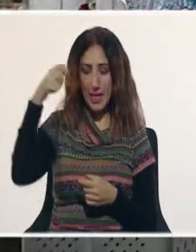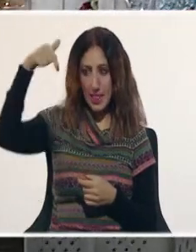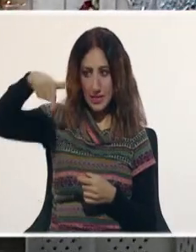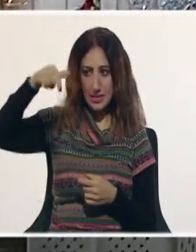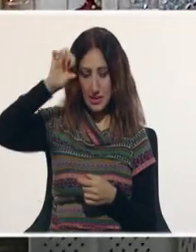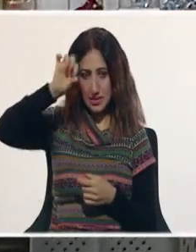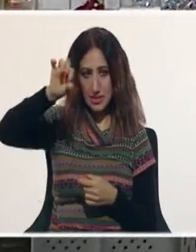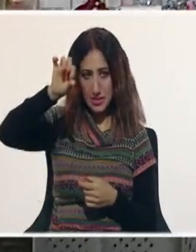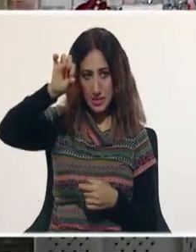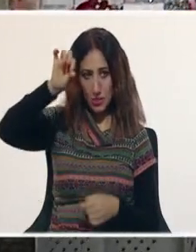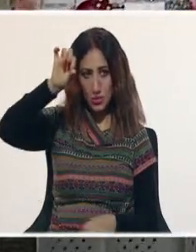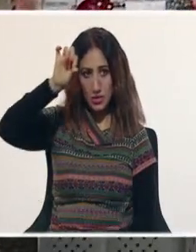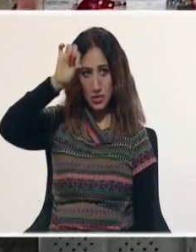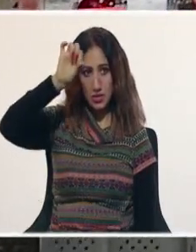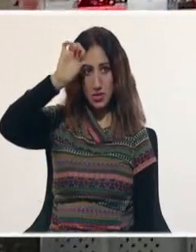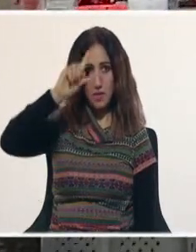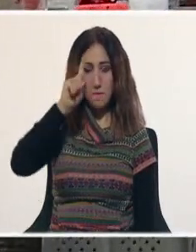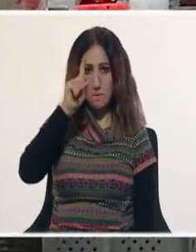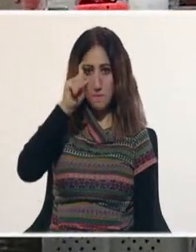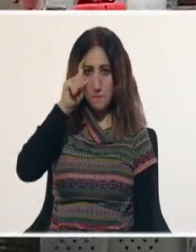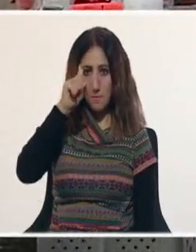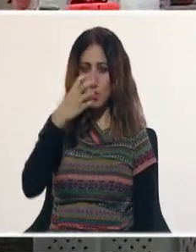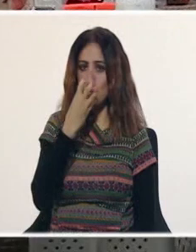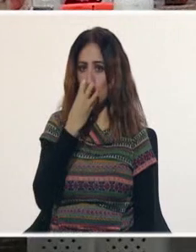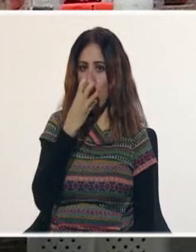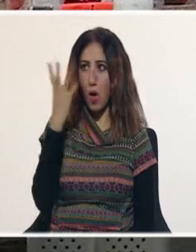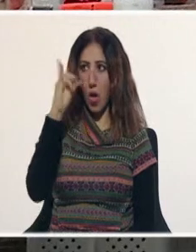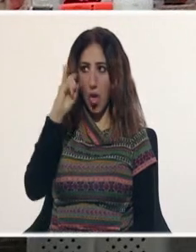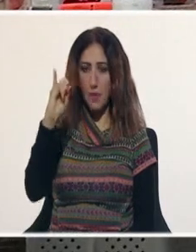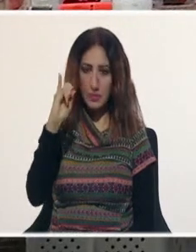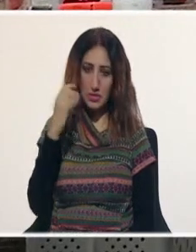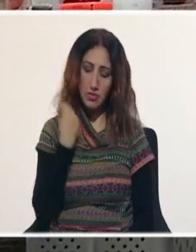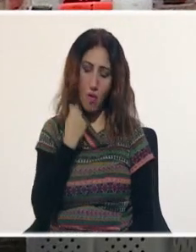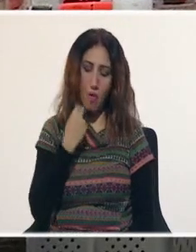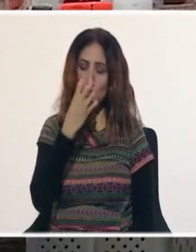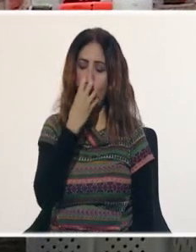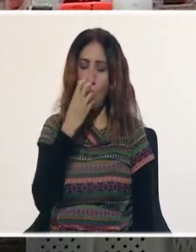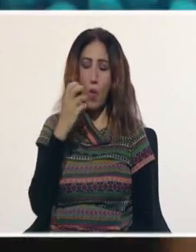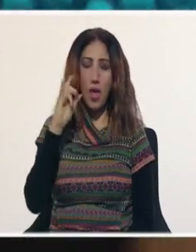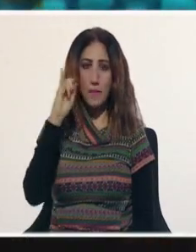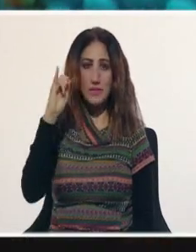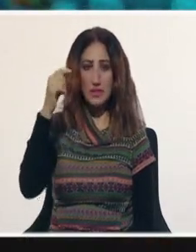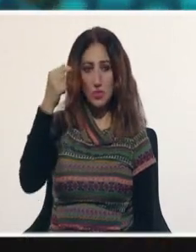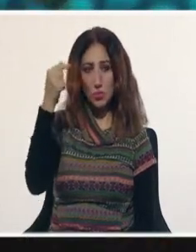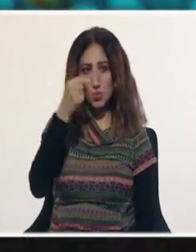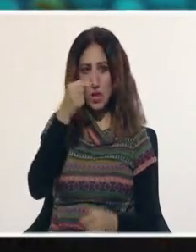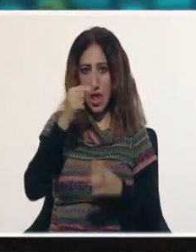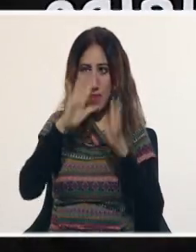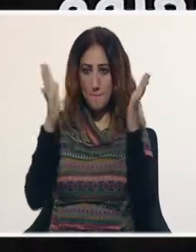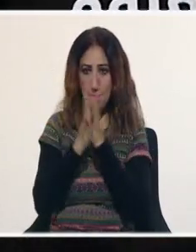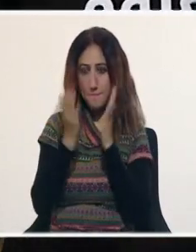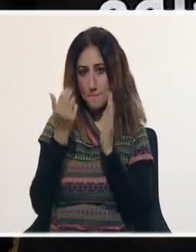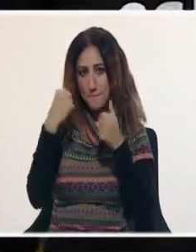مشكلة. معانا مية درجة حرارتها 50 درجة مئوية. 50 وسالب 196 يبقى الفرق ما بينهم